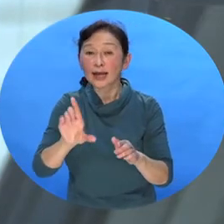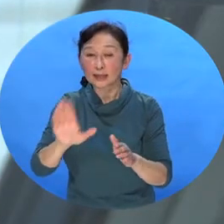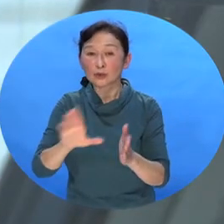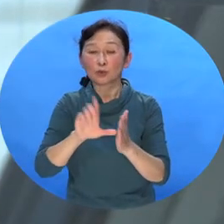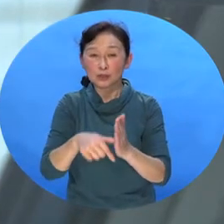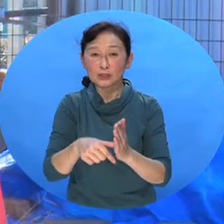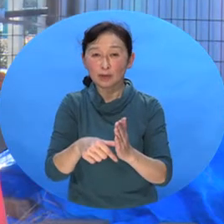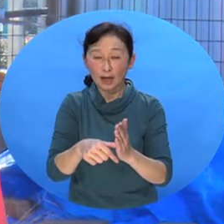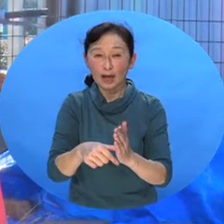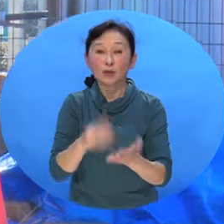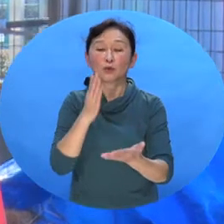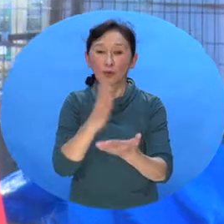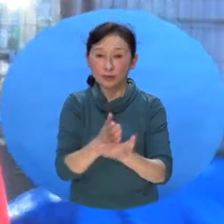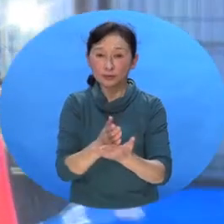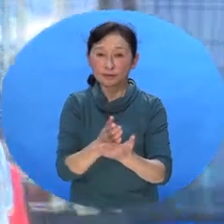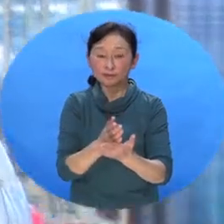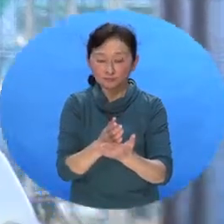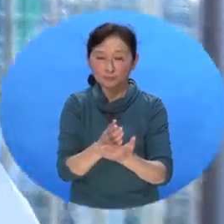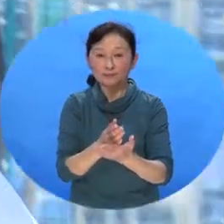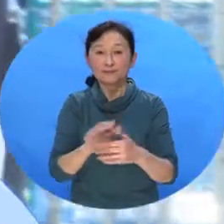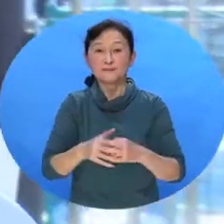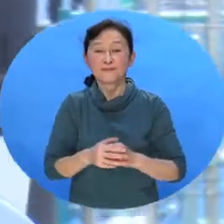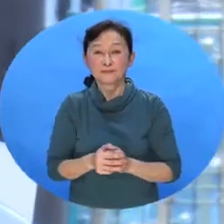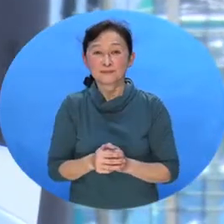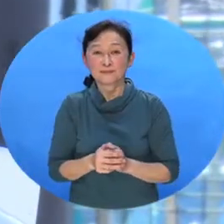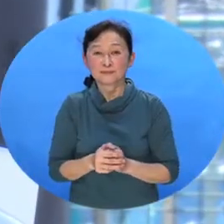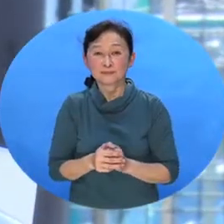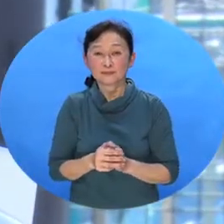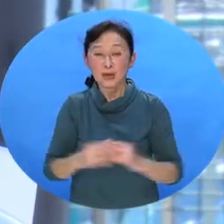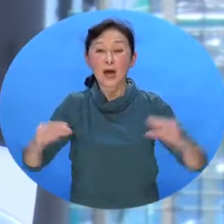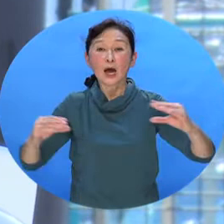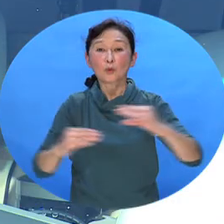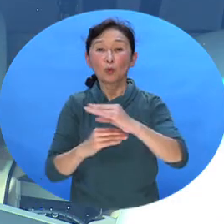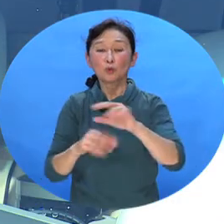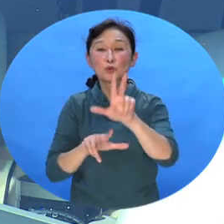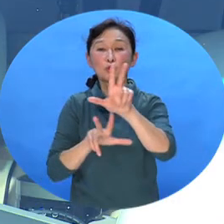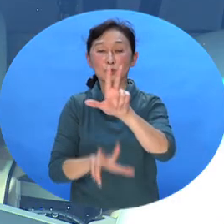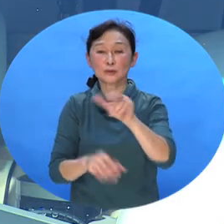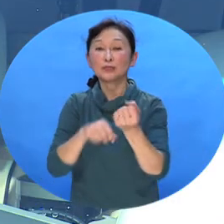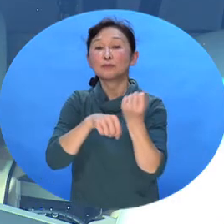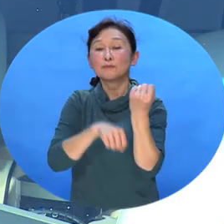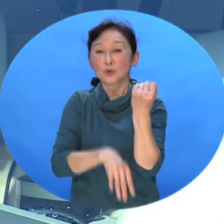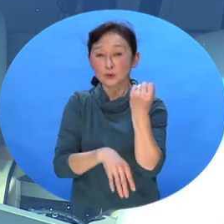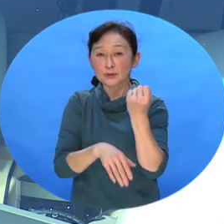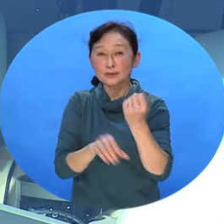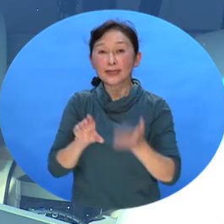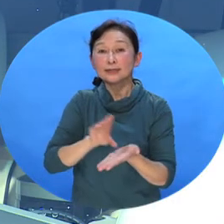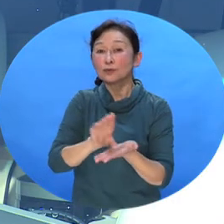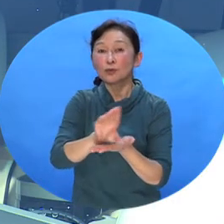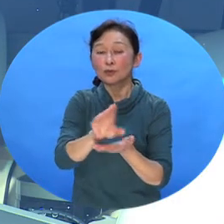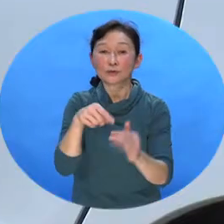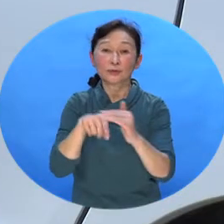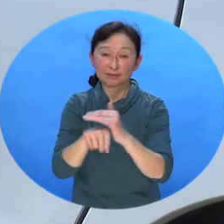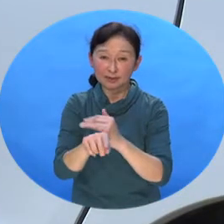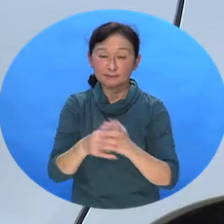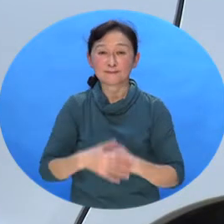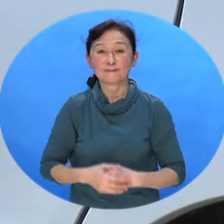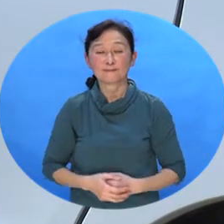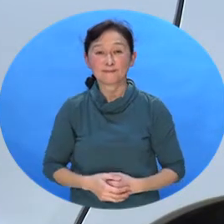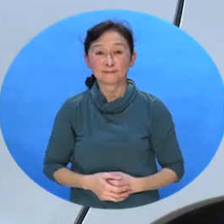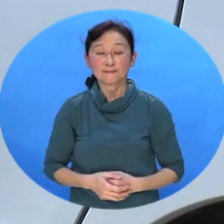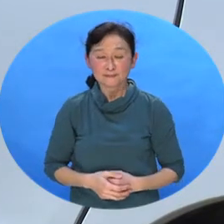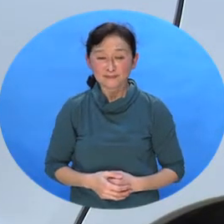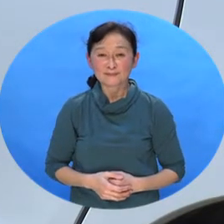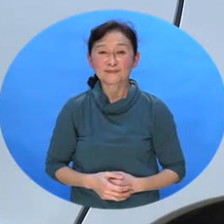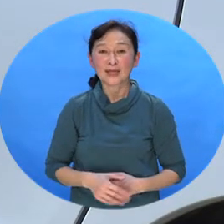って、まあ、必要があれば避けて、信号機は止まって、まあ、そういうふうに交通ルールに、まあ、基づいて、走行するような形になります。 さ